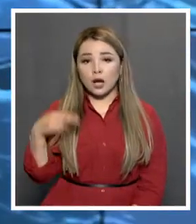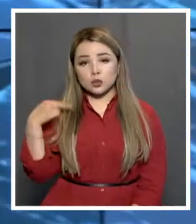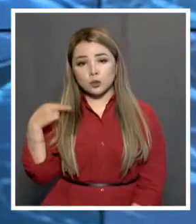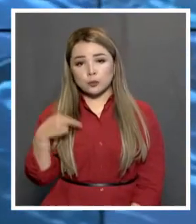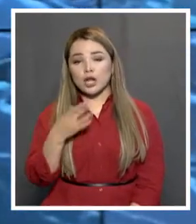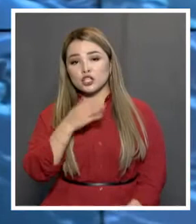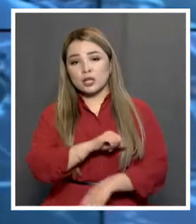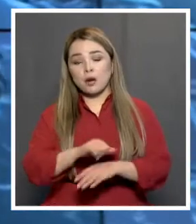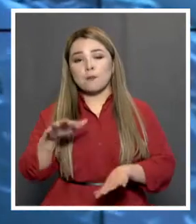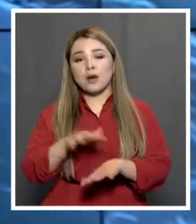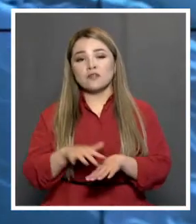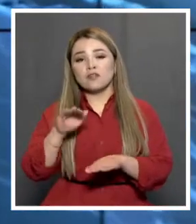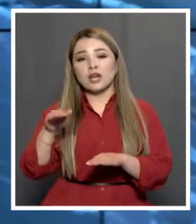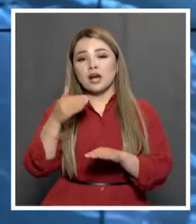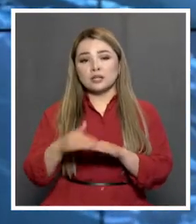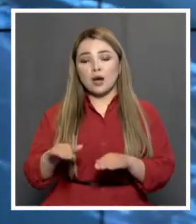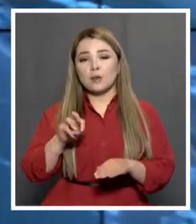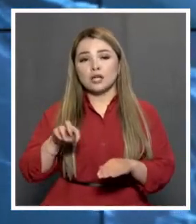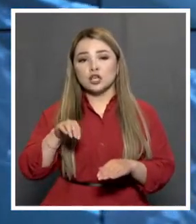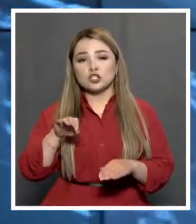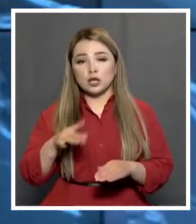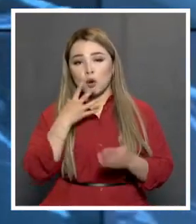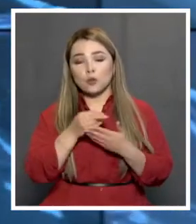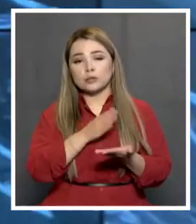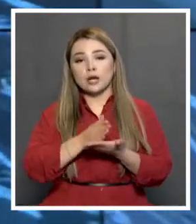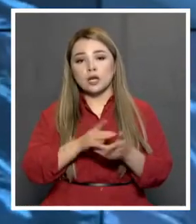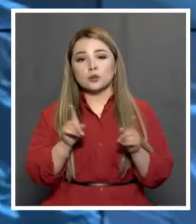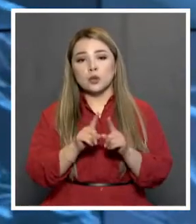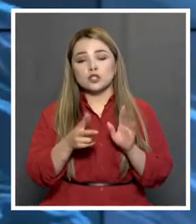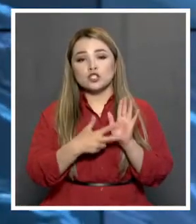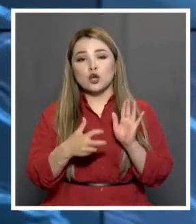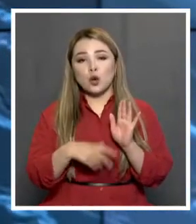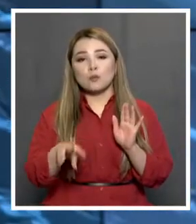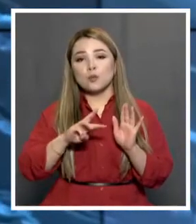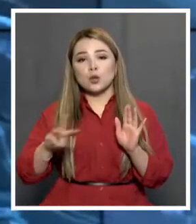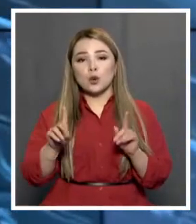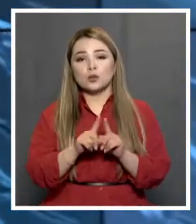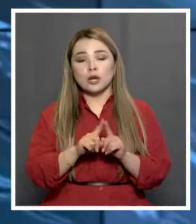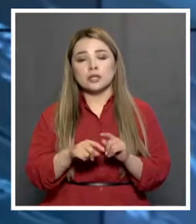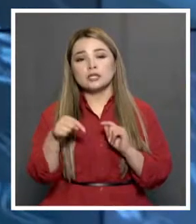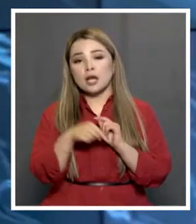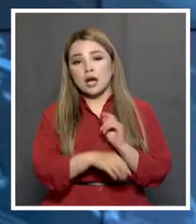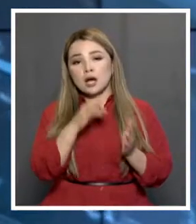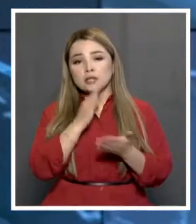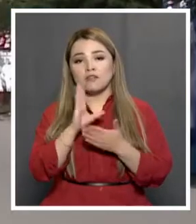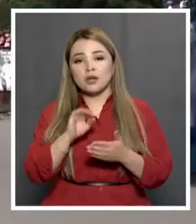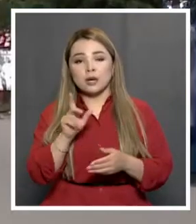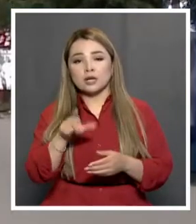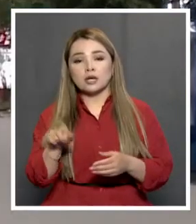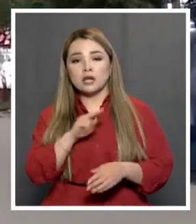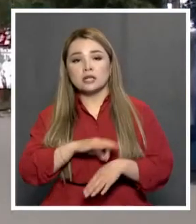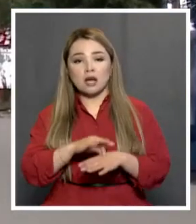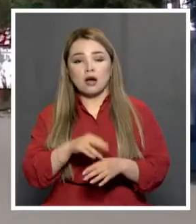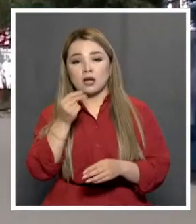Алақтөбеде шетелдік банк филиалының менеджері өз қызметке ететін мекемеде 800 миллион теңге жымқырған. VIP-клиенттердің шотынан